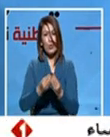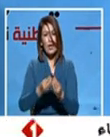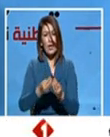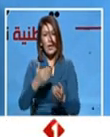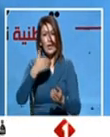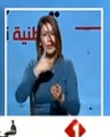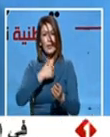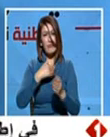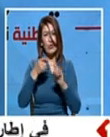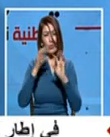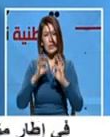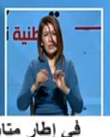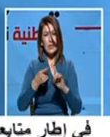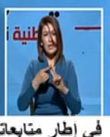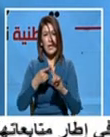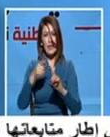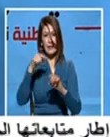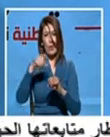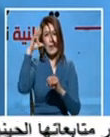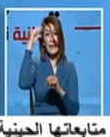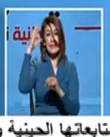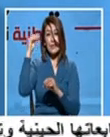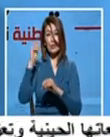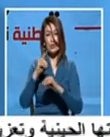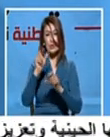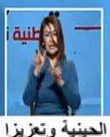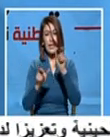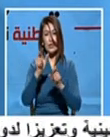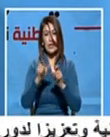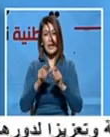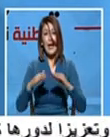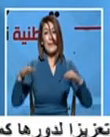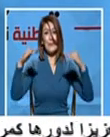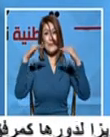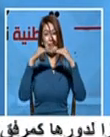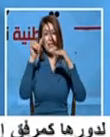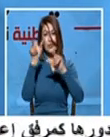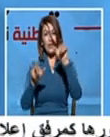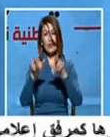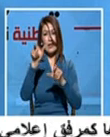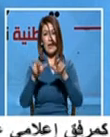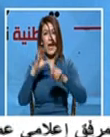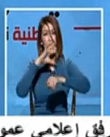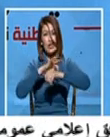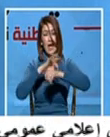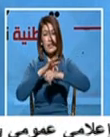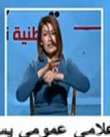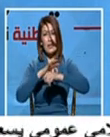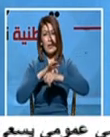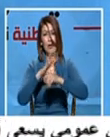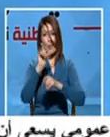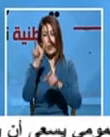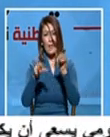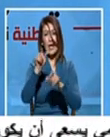تلهاو بالكوفيد وتوا يلزمهم يتلهاو، يفو فيغ ان غي اكيليبر بور سا. وقت نحكيو زاد